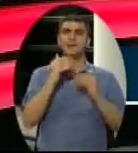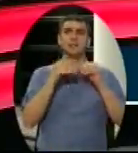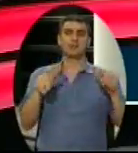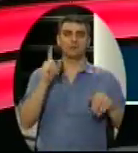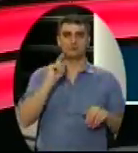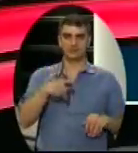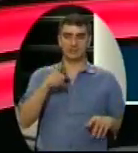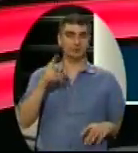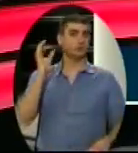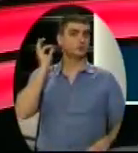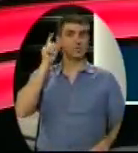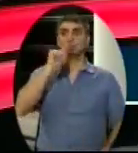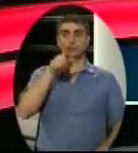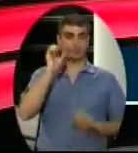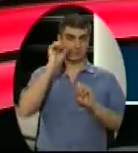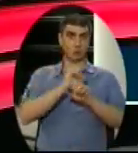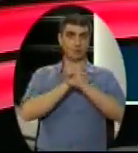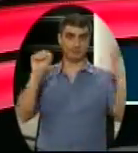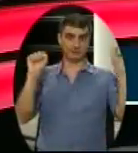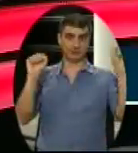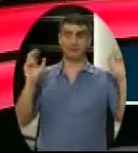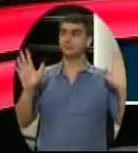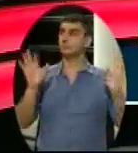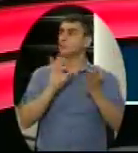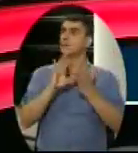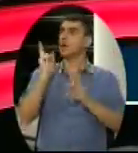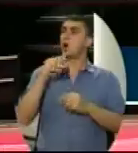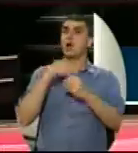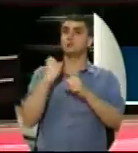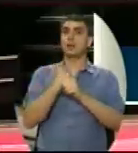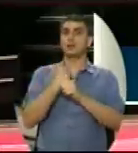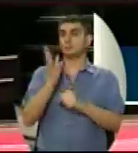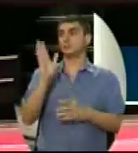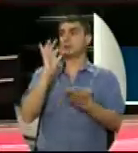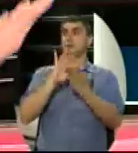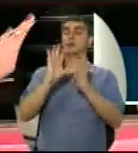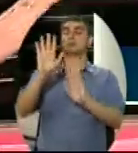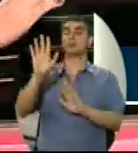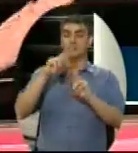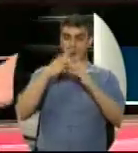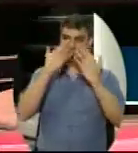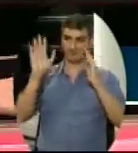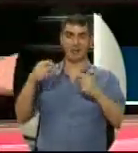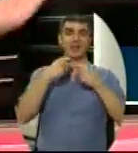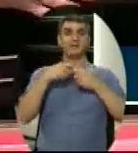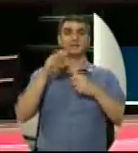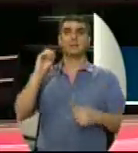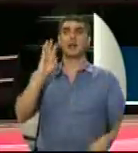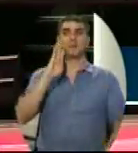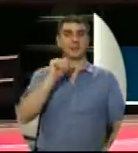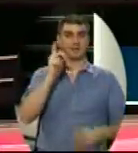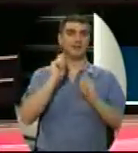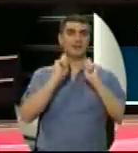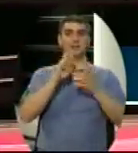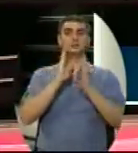צריך שהגברת זועבי תזרוק פה פצצה באולם? אוקיי, נקודה. מה היא צריכה עוד לעשות? אמרת, מה עוד צריכה לעשות? נברר. תודה רבה לך, אני... חבר הכנסת מיכאל בן-ארי. אתם הגשת